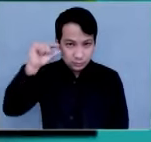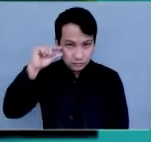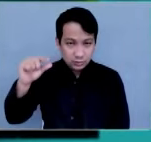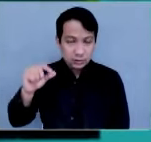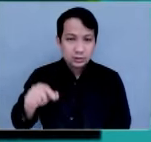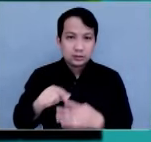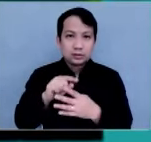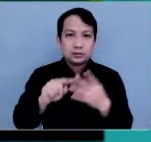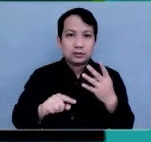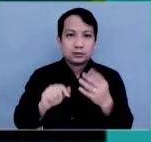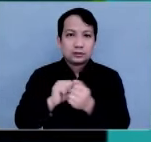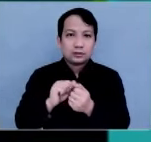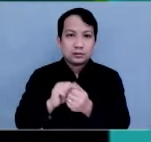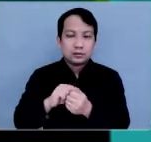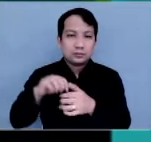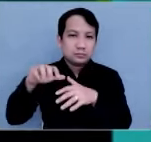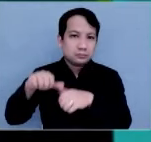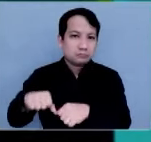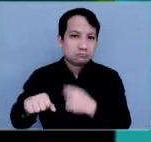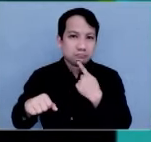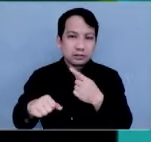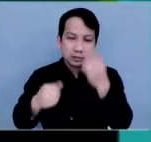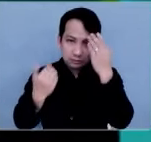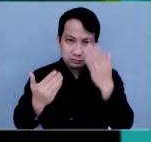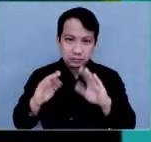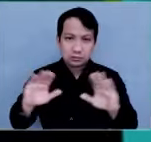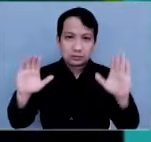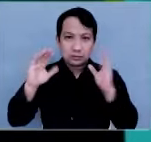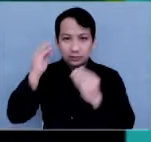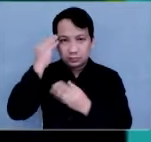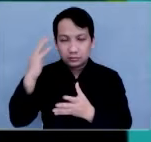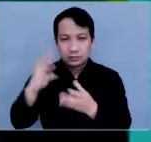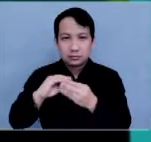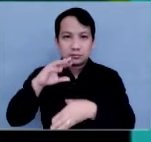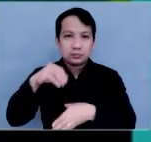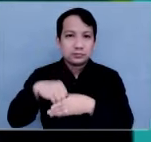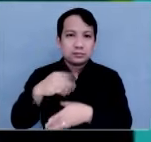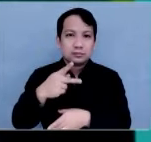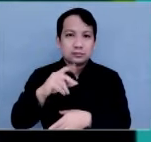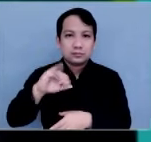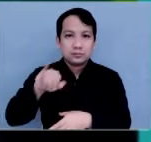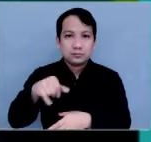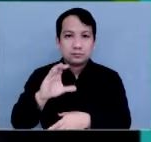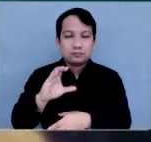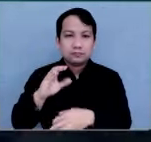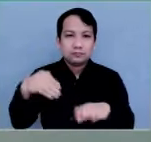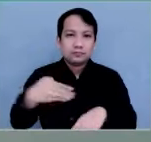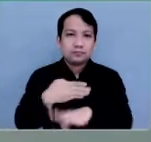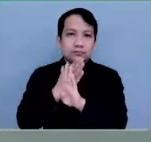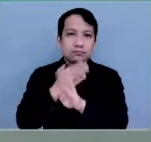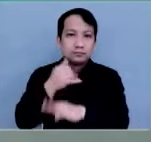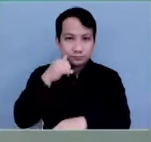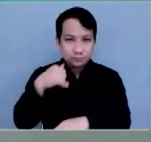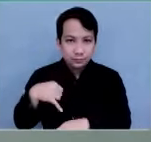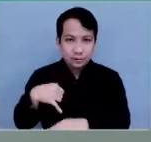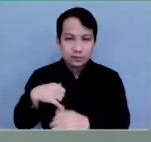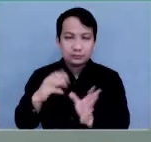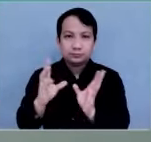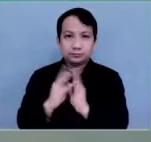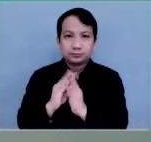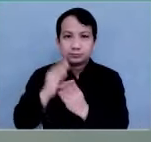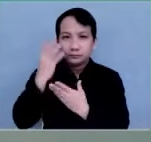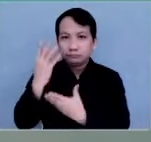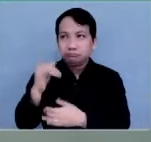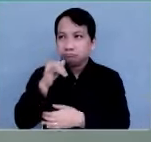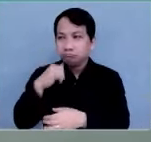pa niyang kasama na akusado matapos sumuko sa mga autoridad sa loob ng kjc compound sa Davao City kahapon sa prescon kagabi